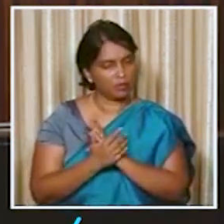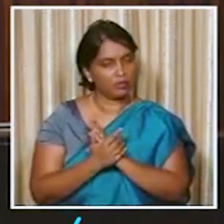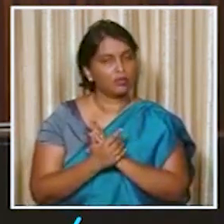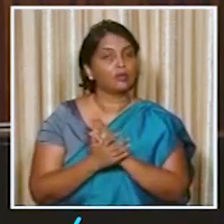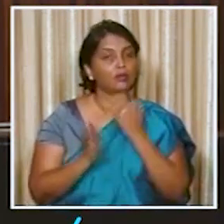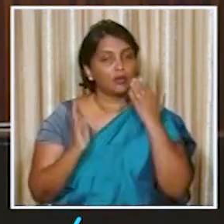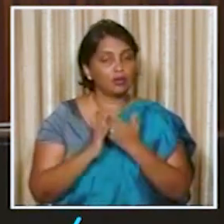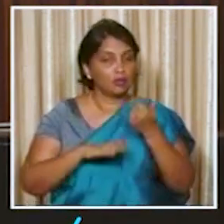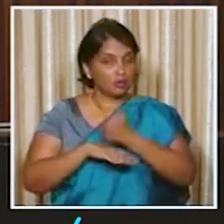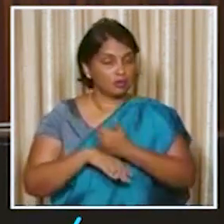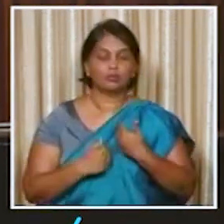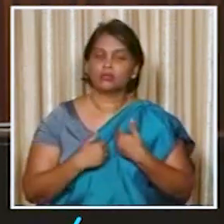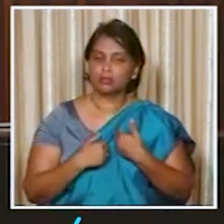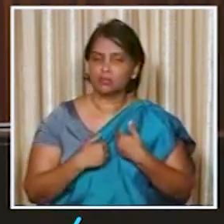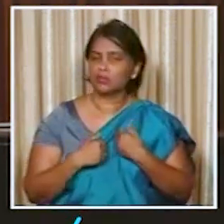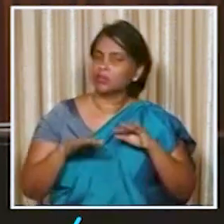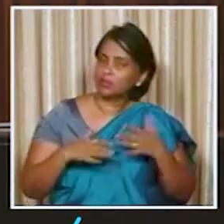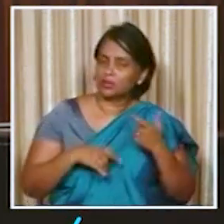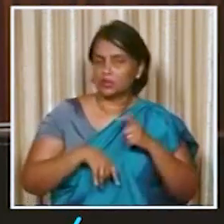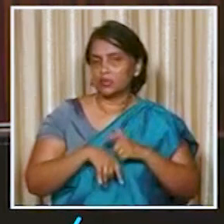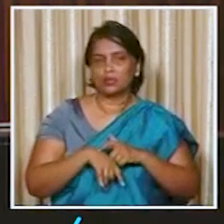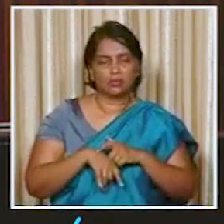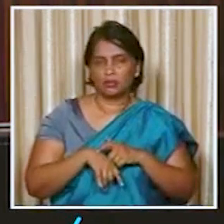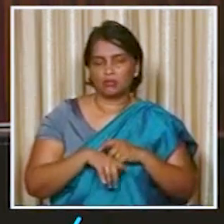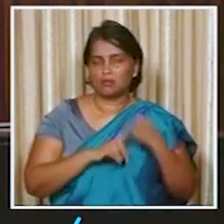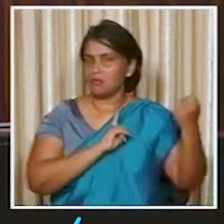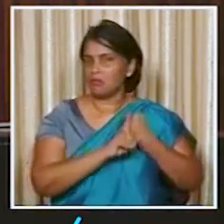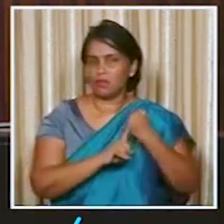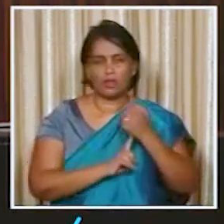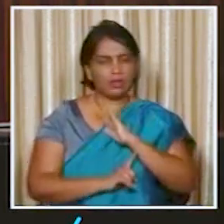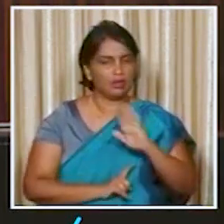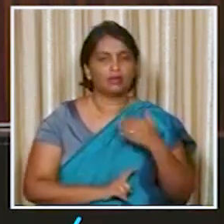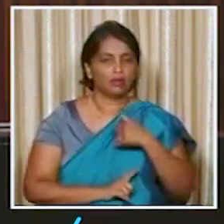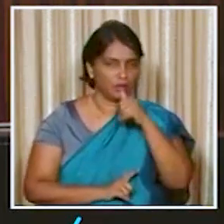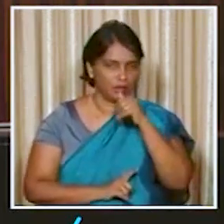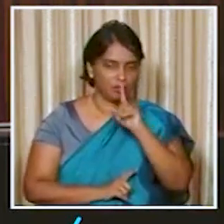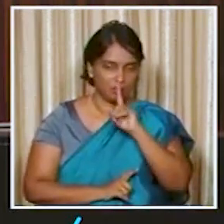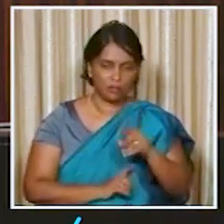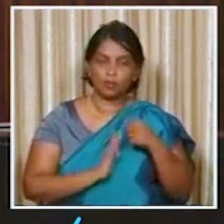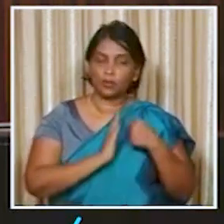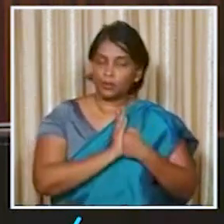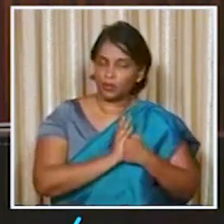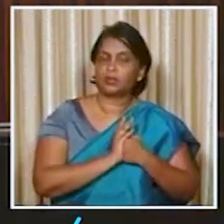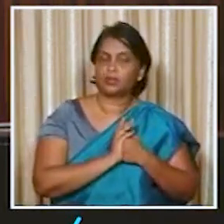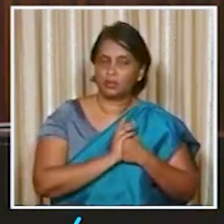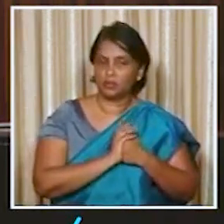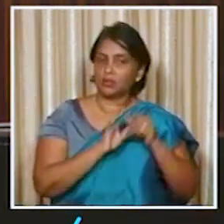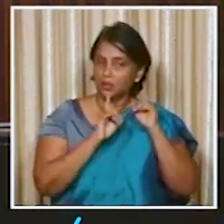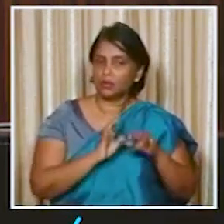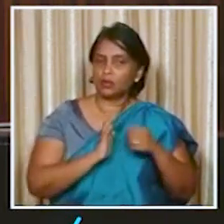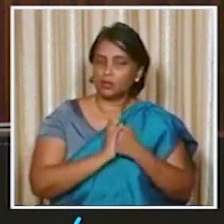විවස්ථාදායකයේ මුලසුන දරන මා වෙත කුමන අවස්ථාවකදීවත් බලපෑමෙන් නොකල බව සිහිපත් කරුණුවේ එතුමාට ගෞරවයක් වශයෙන්. ඒ